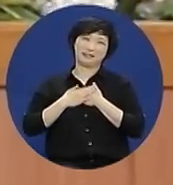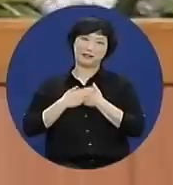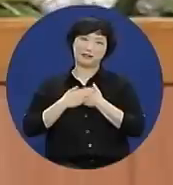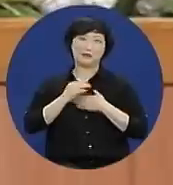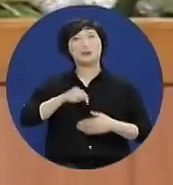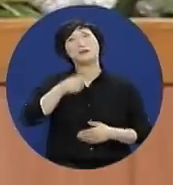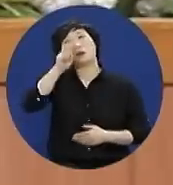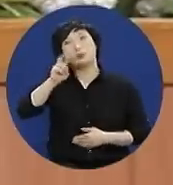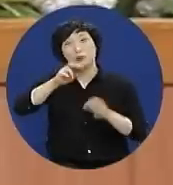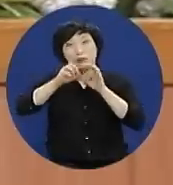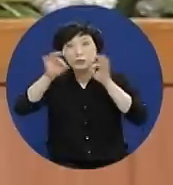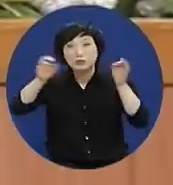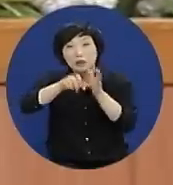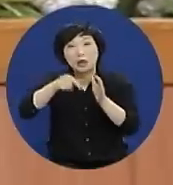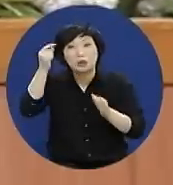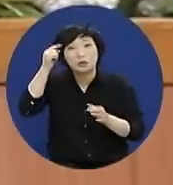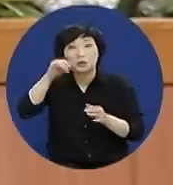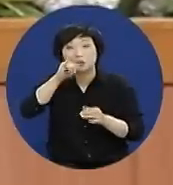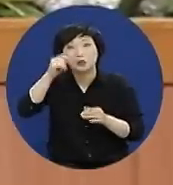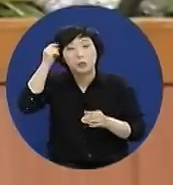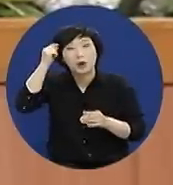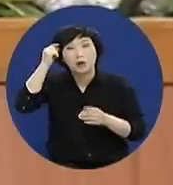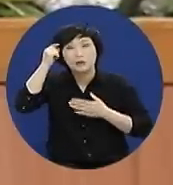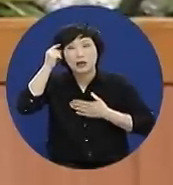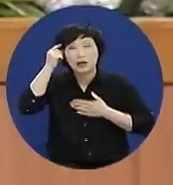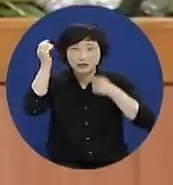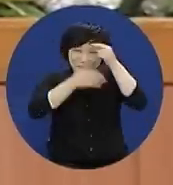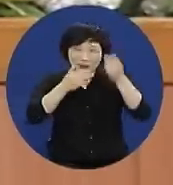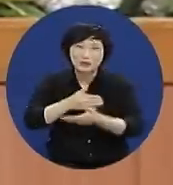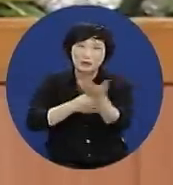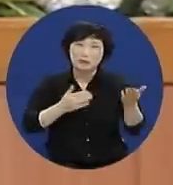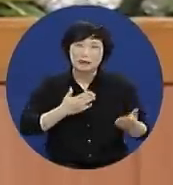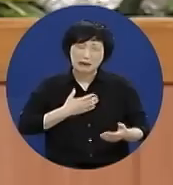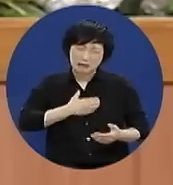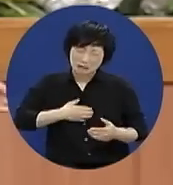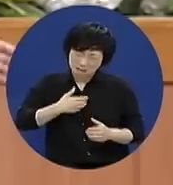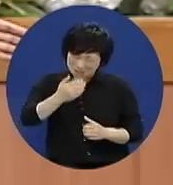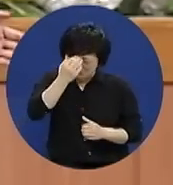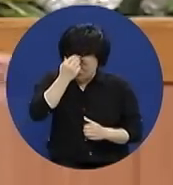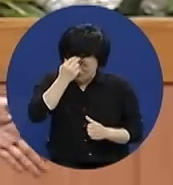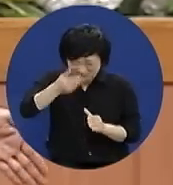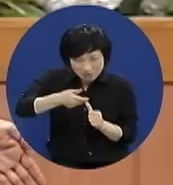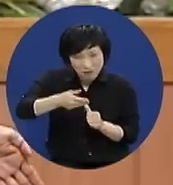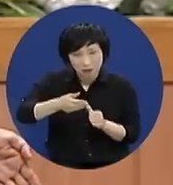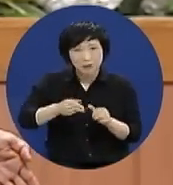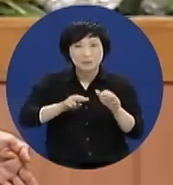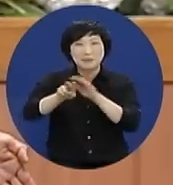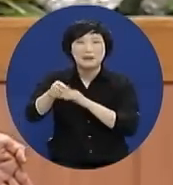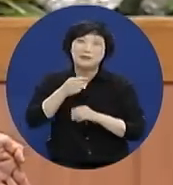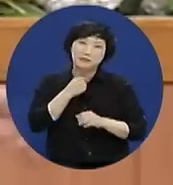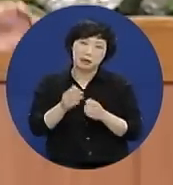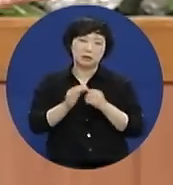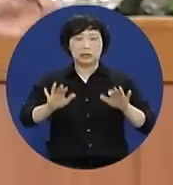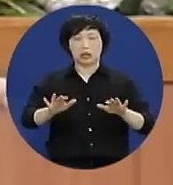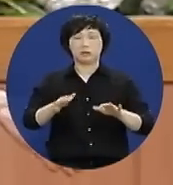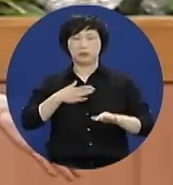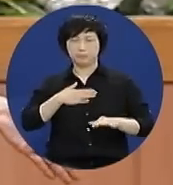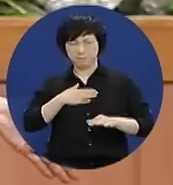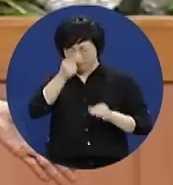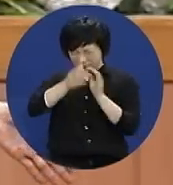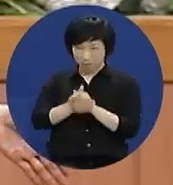なぜでしょう生徒たちからの思い患わされることを避けたくてそうするうち